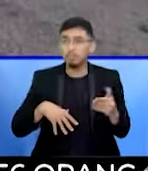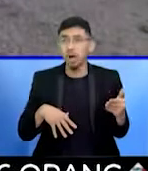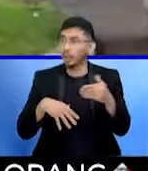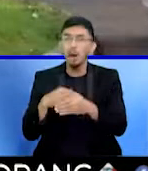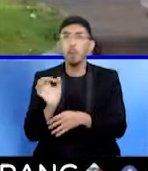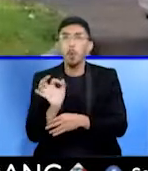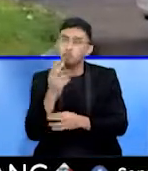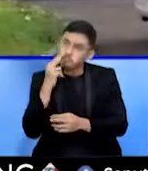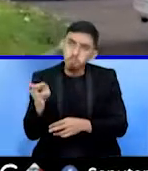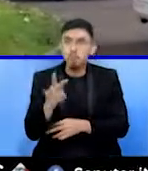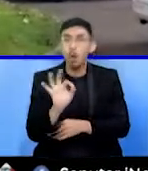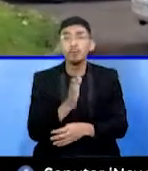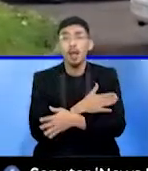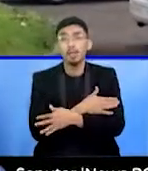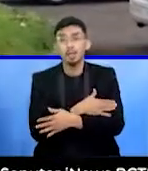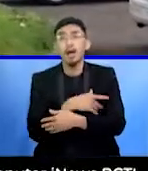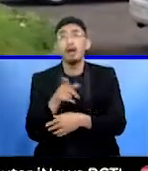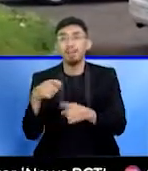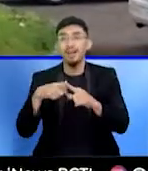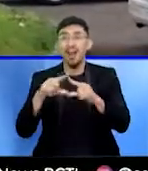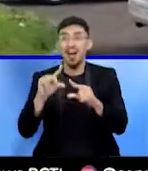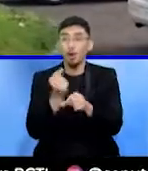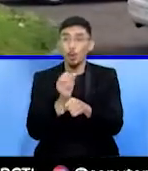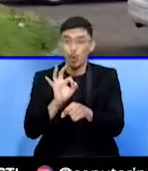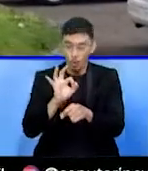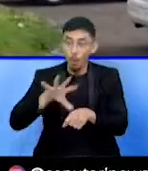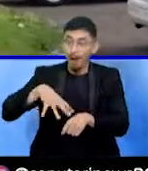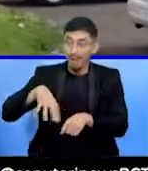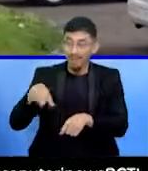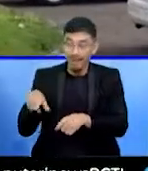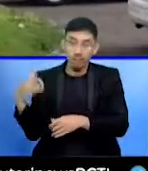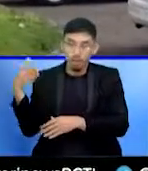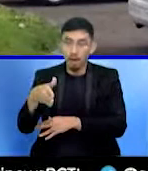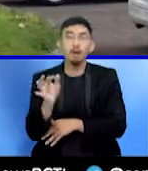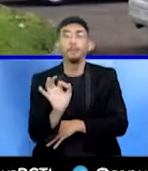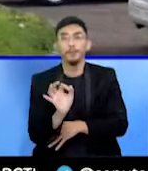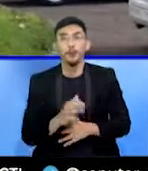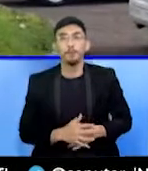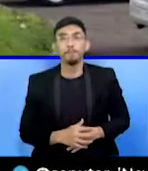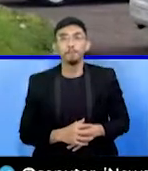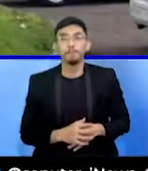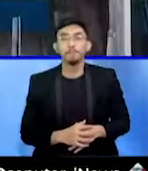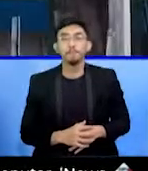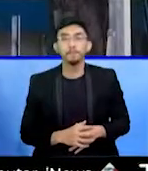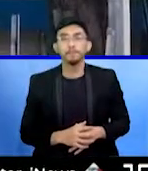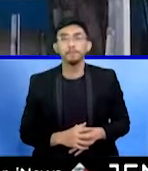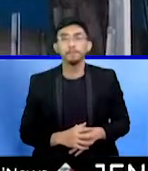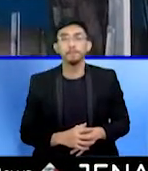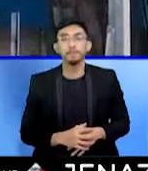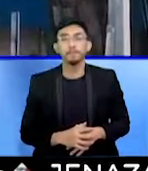di kawasan Bandara Soekarno-Hatta. Namun, dapat kami sampaikan bahwa beberapa waktu yang lalu atau beberapa menit yang lalu, tepatnya pada